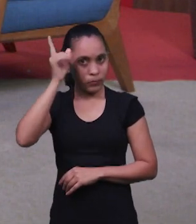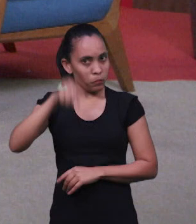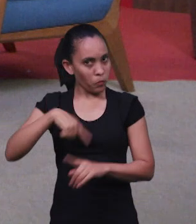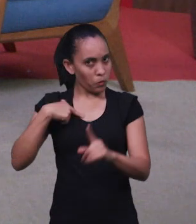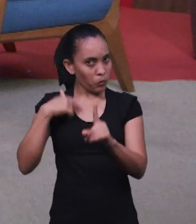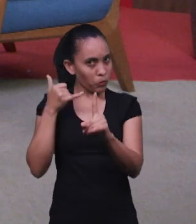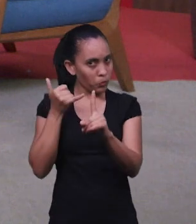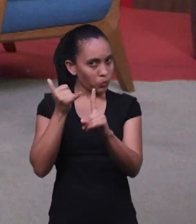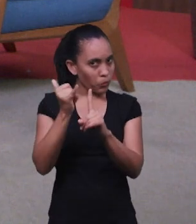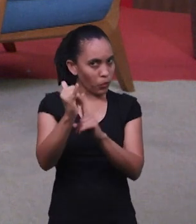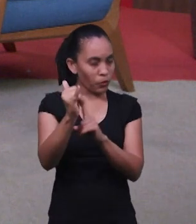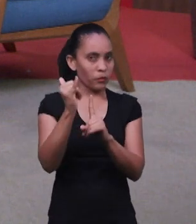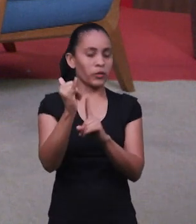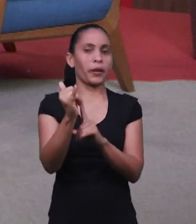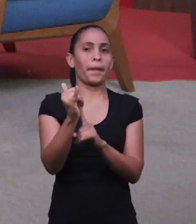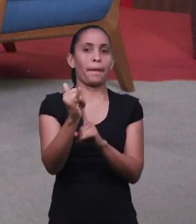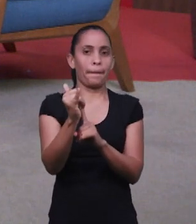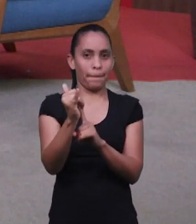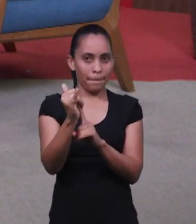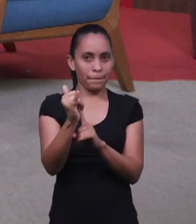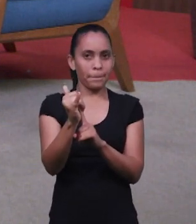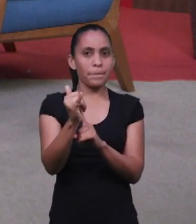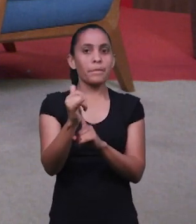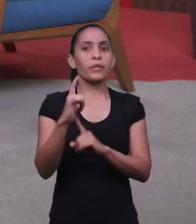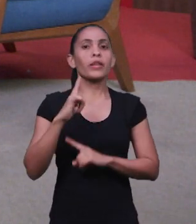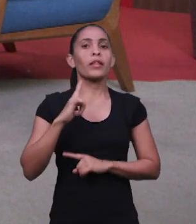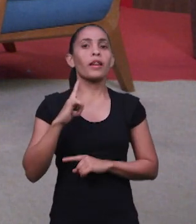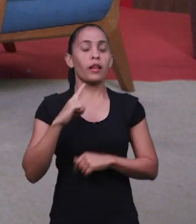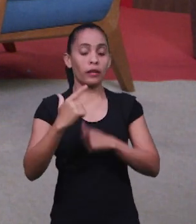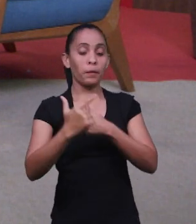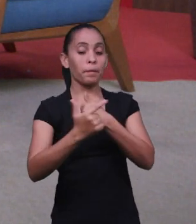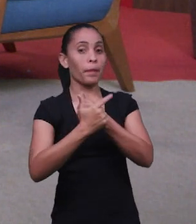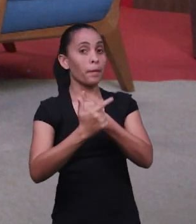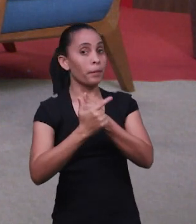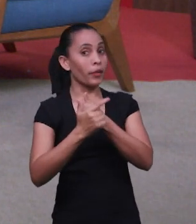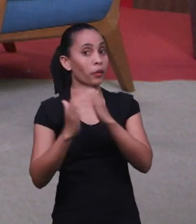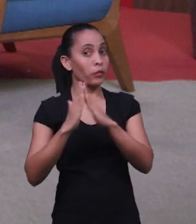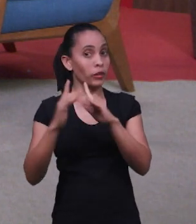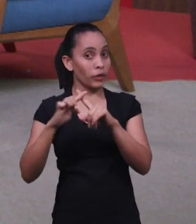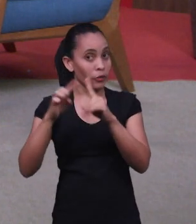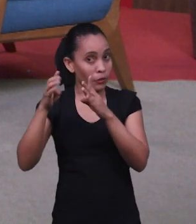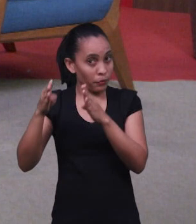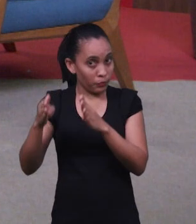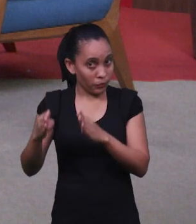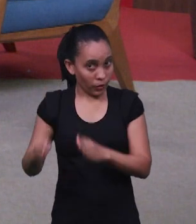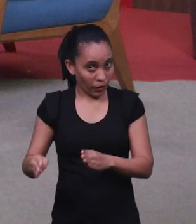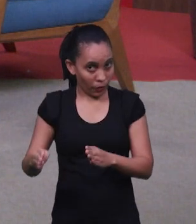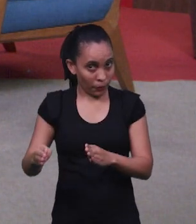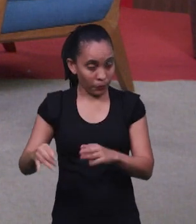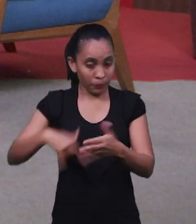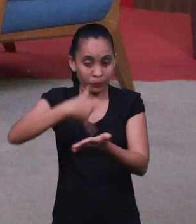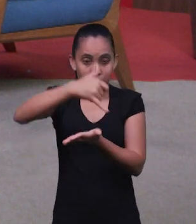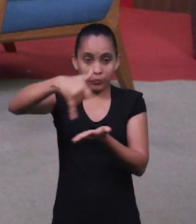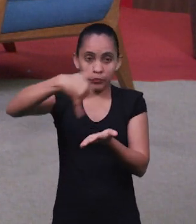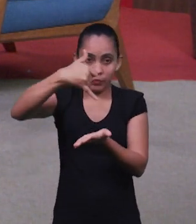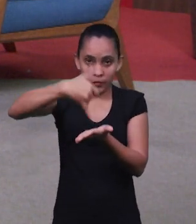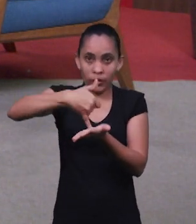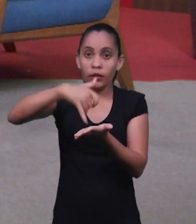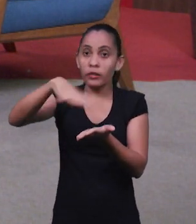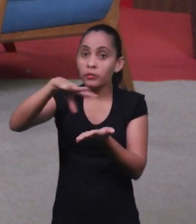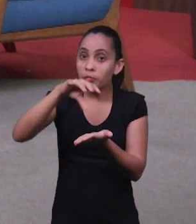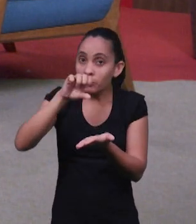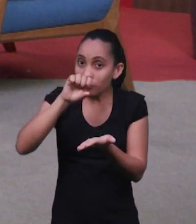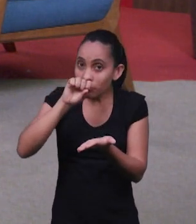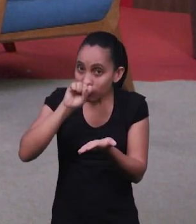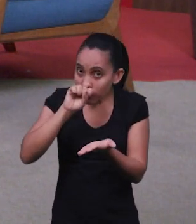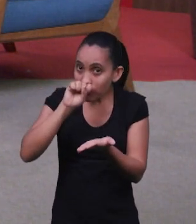prophétiquement de la mission de l'Église. Parce que le nard, il était utilisé